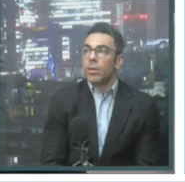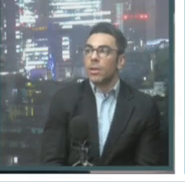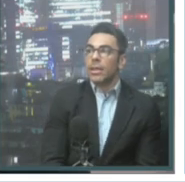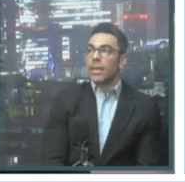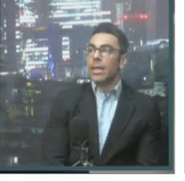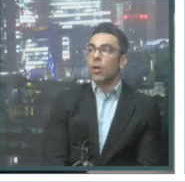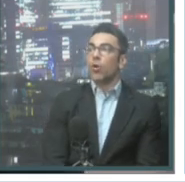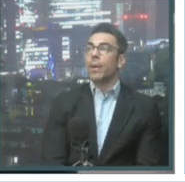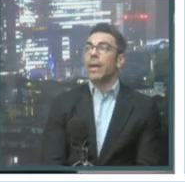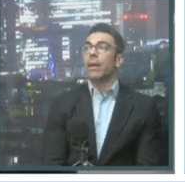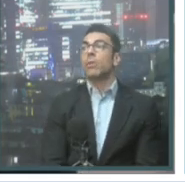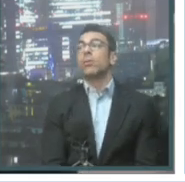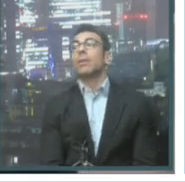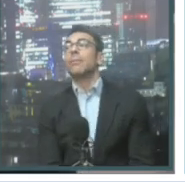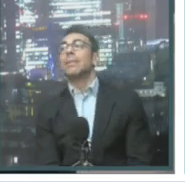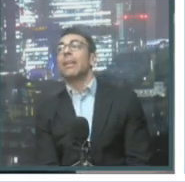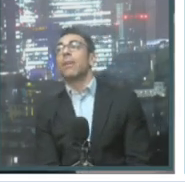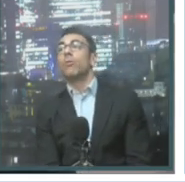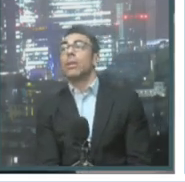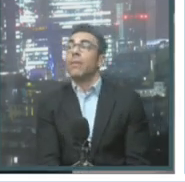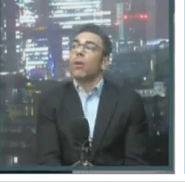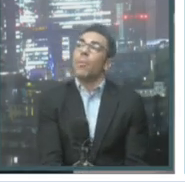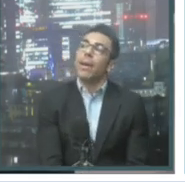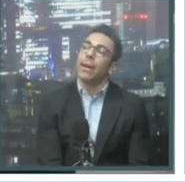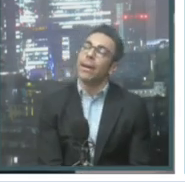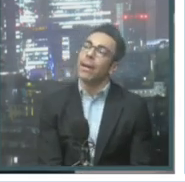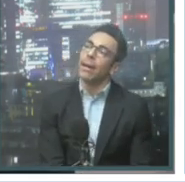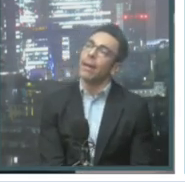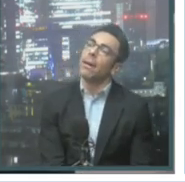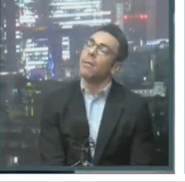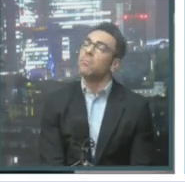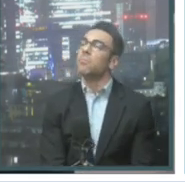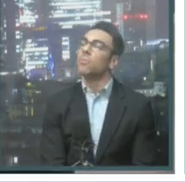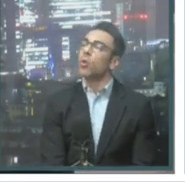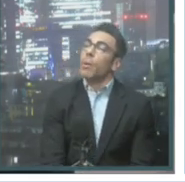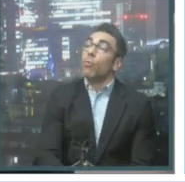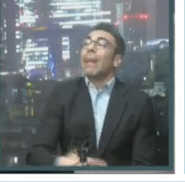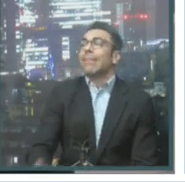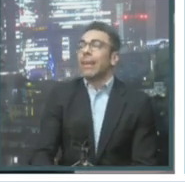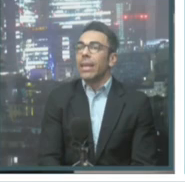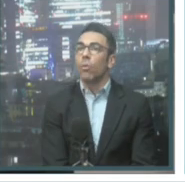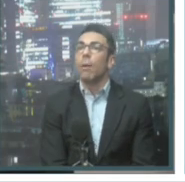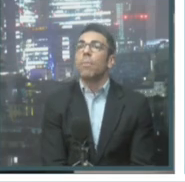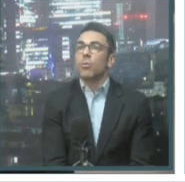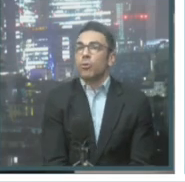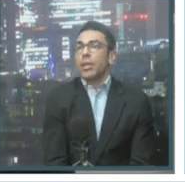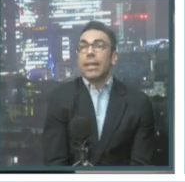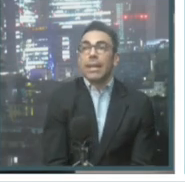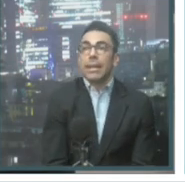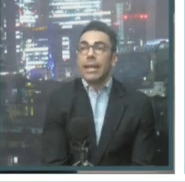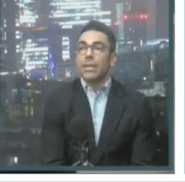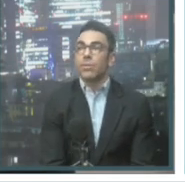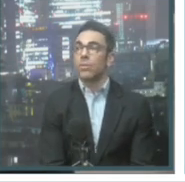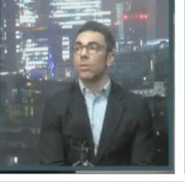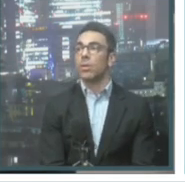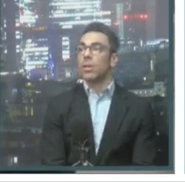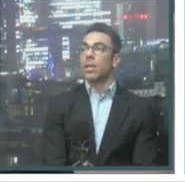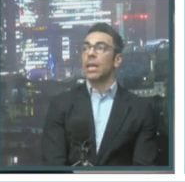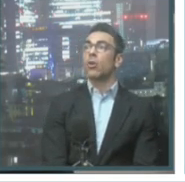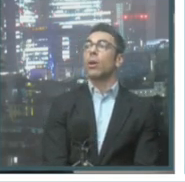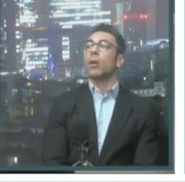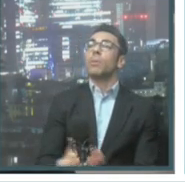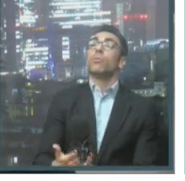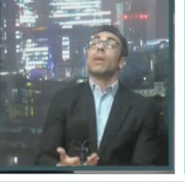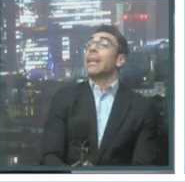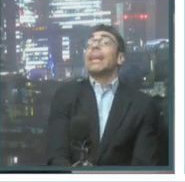no come una sorta di materiale contati va come come un'altra lingua possono scegliere la nel caso come studiare